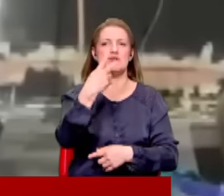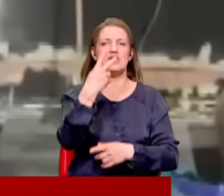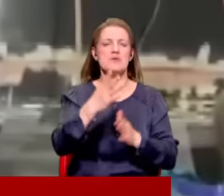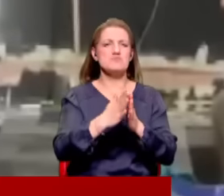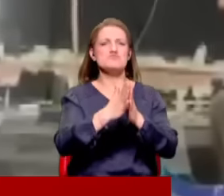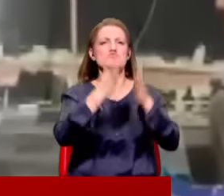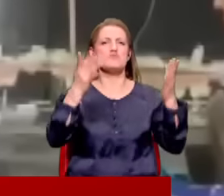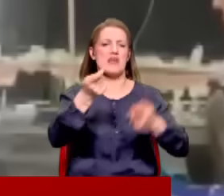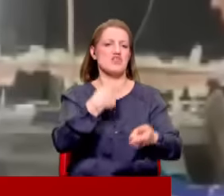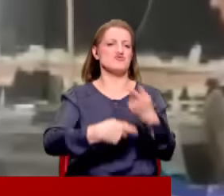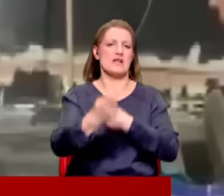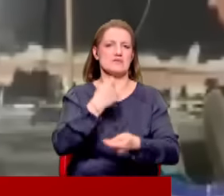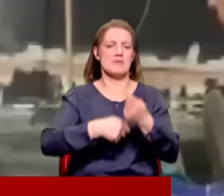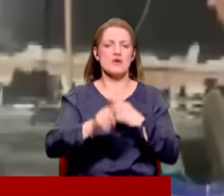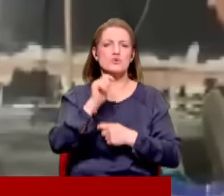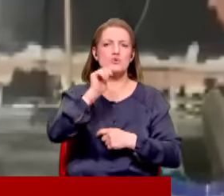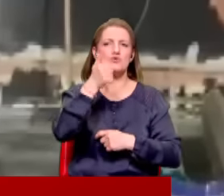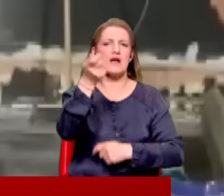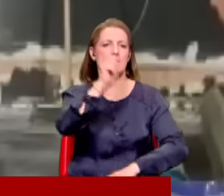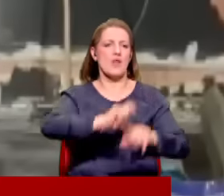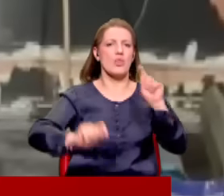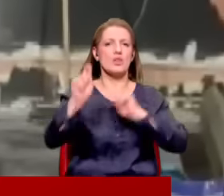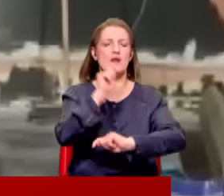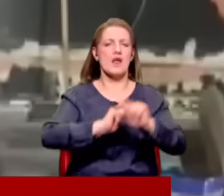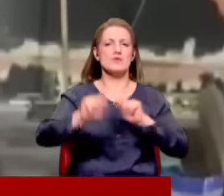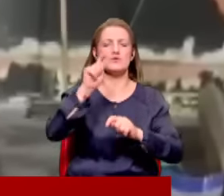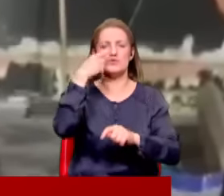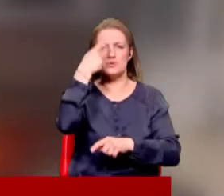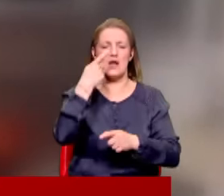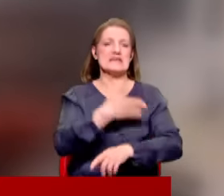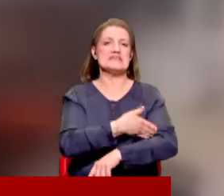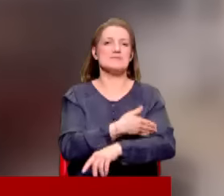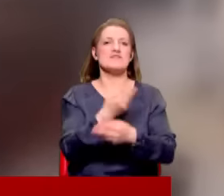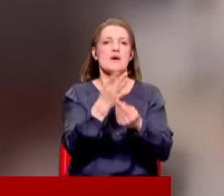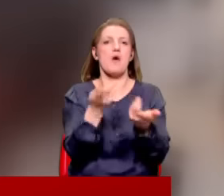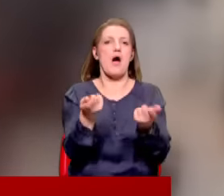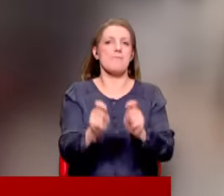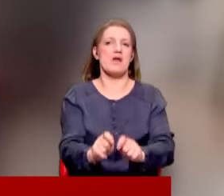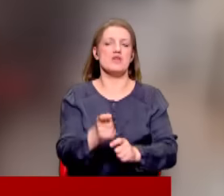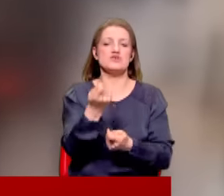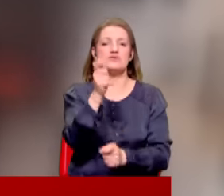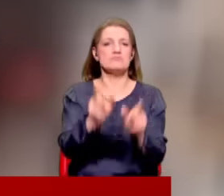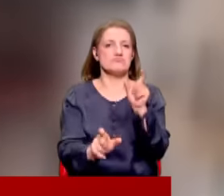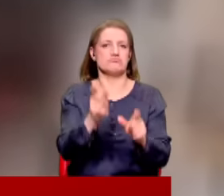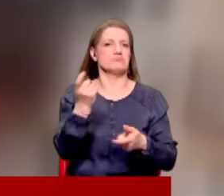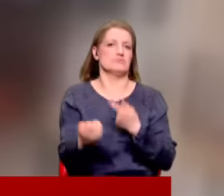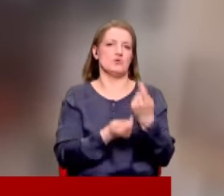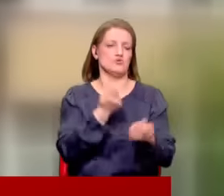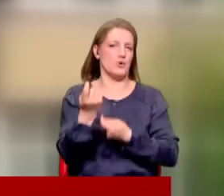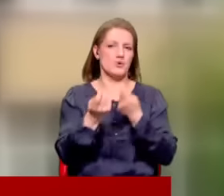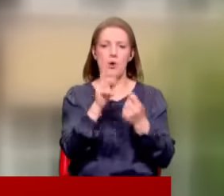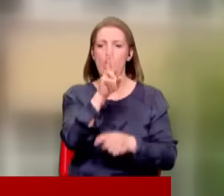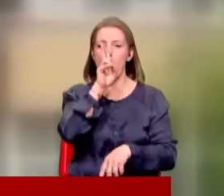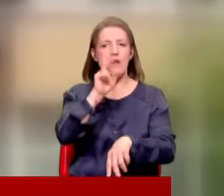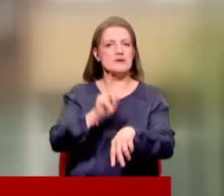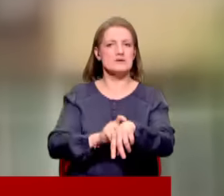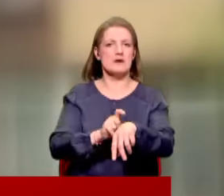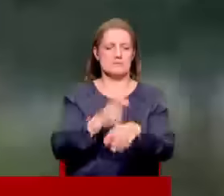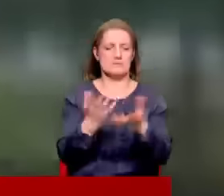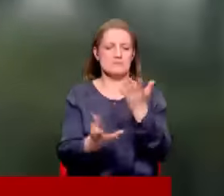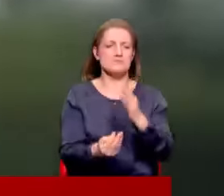büyük bir işletmeydi. Günlerdir tadilat nedeniyle hizmet vermiyordu. İşçiler çalışıyordu. Öğle saatlerinde